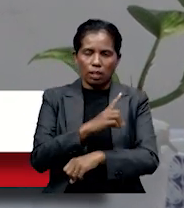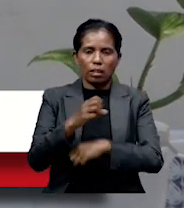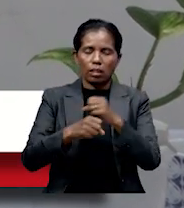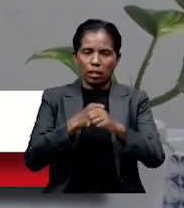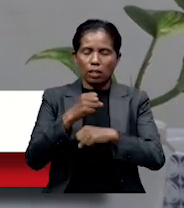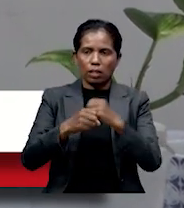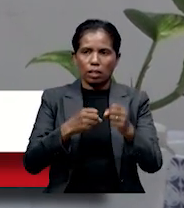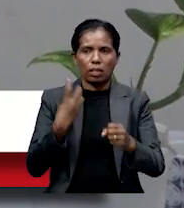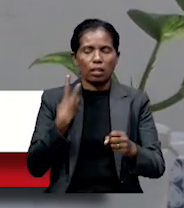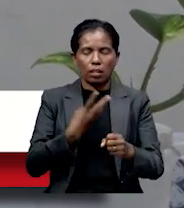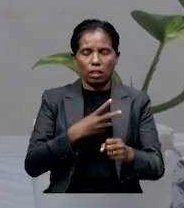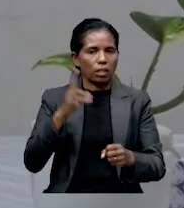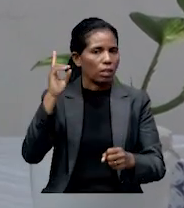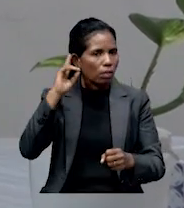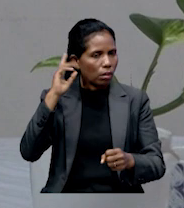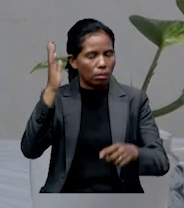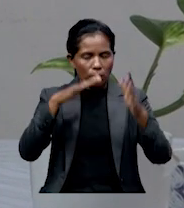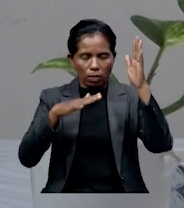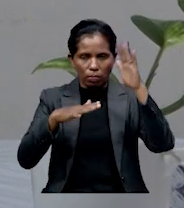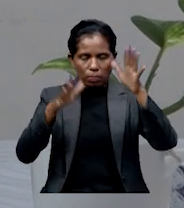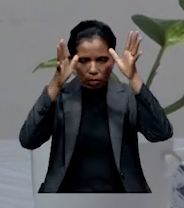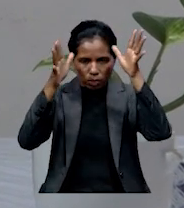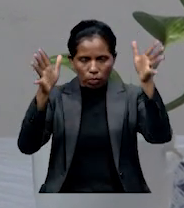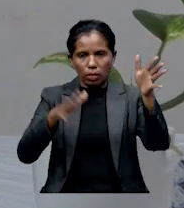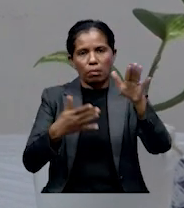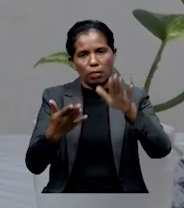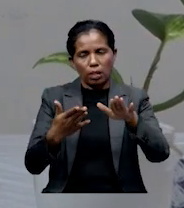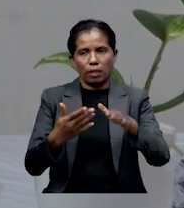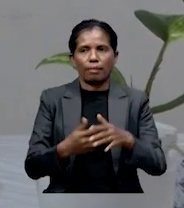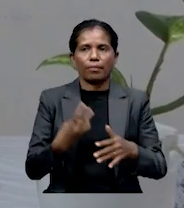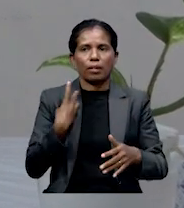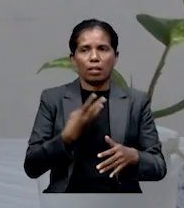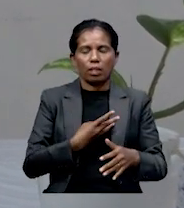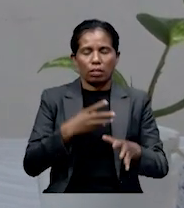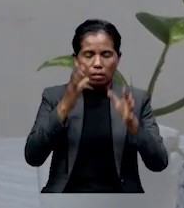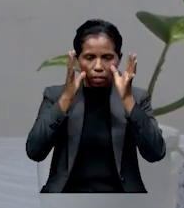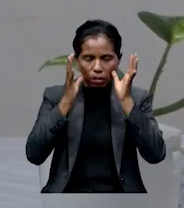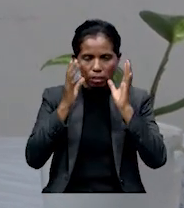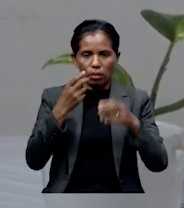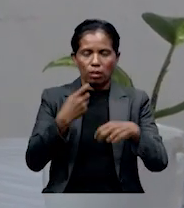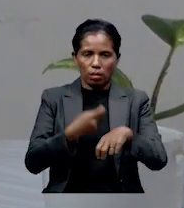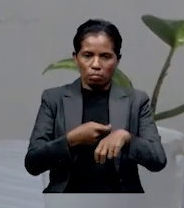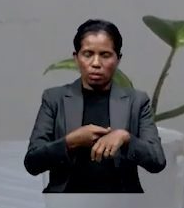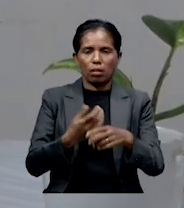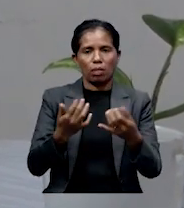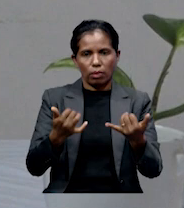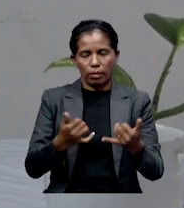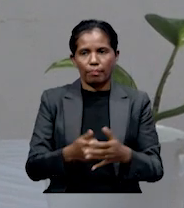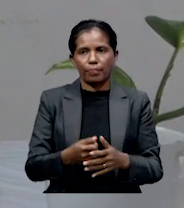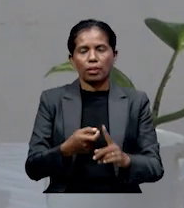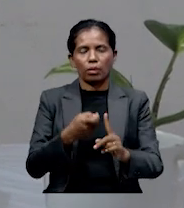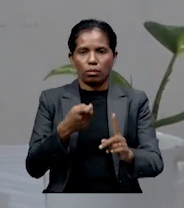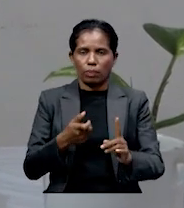que há problema russa mate e há Jaco e está triste a situação da né hoje